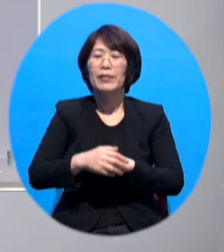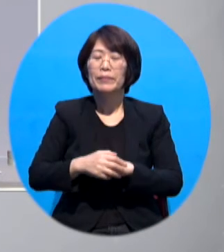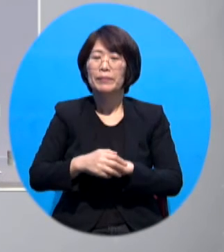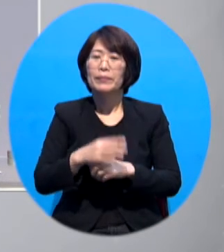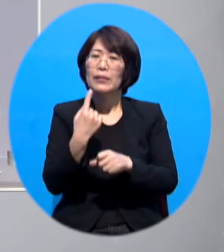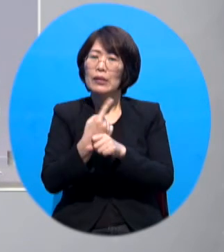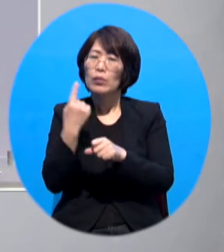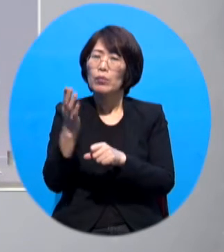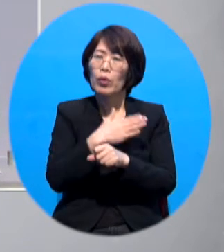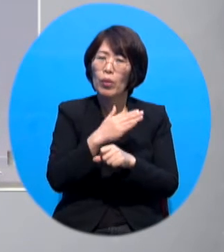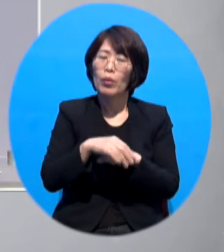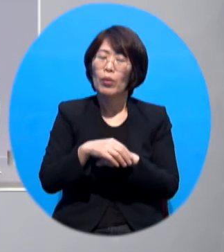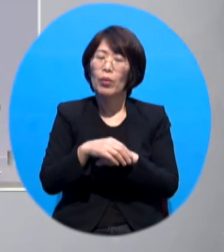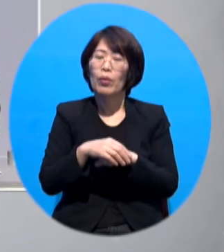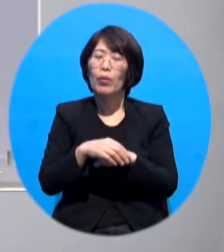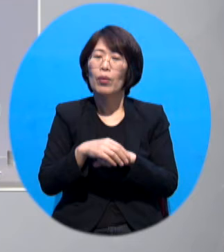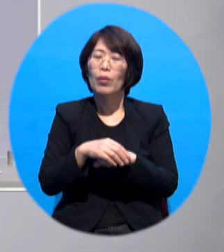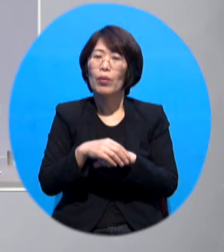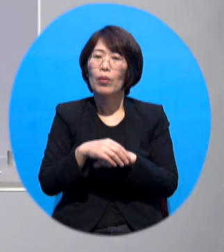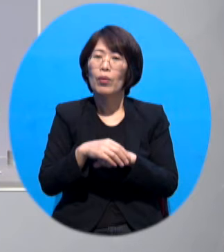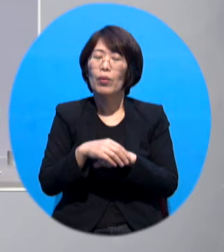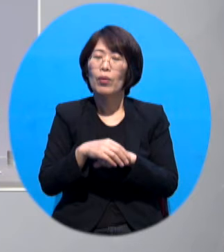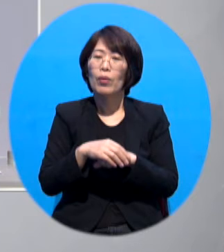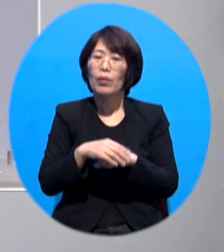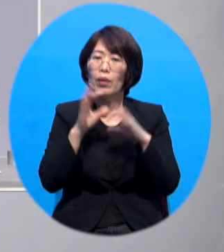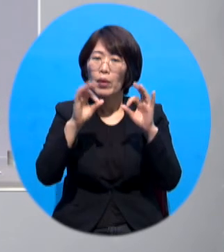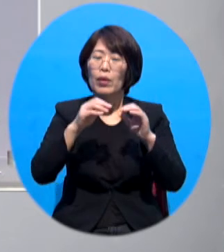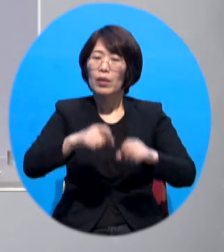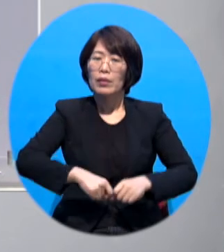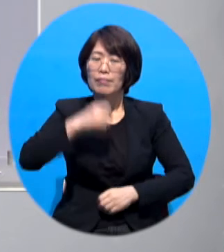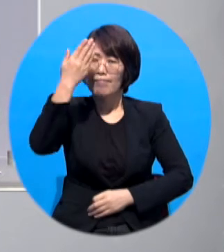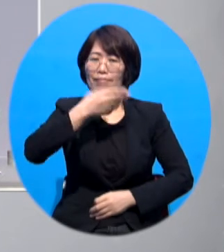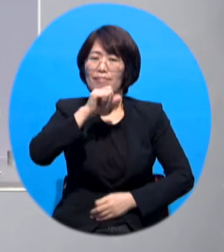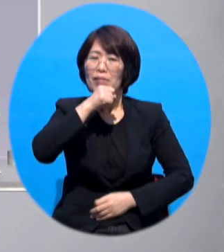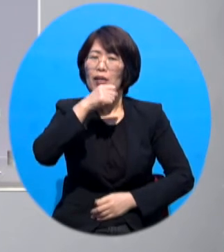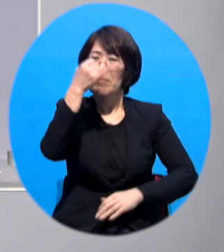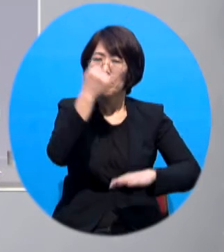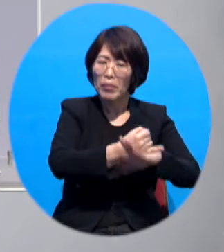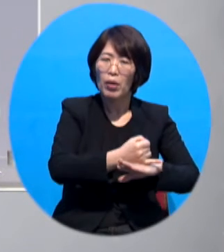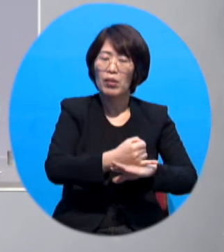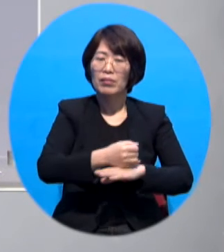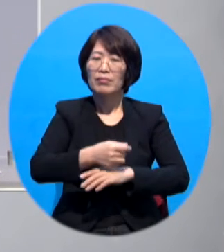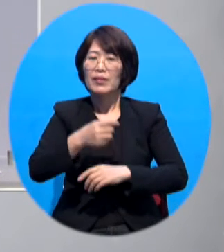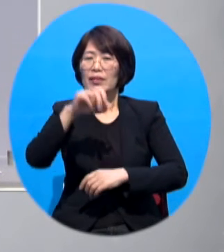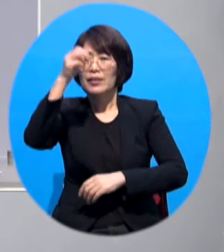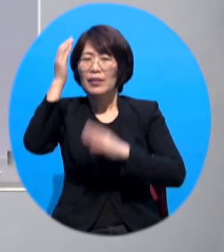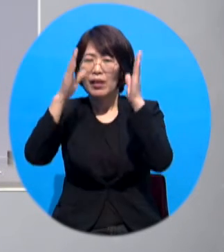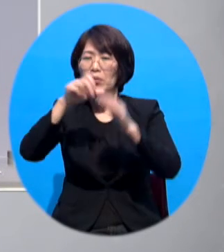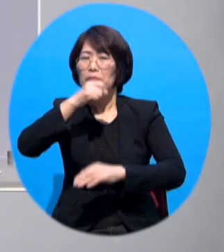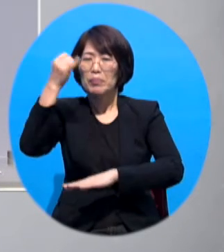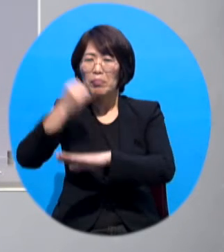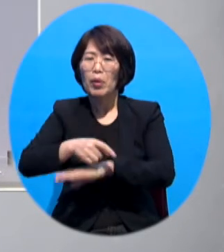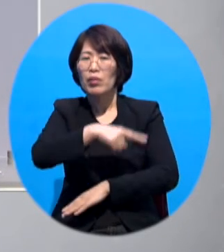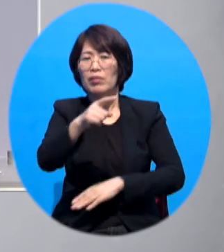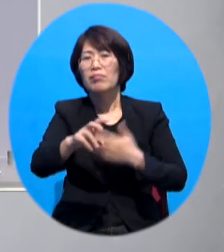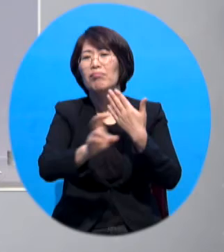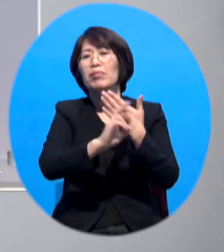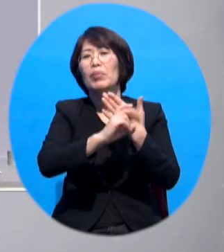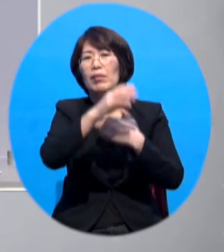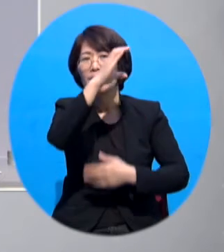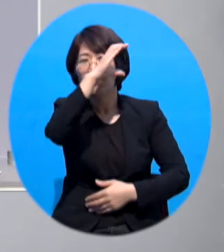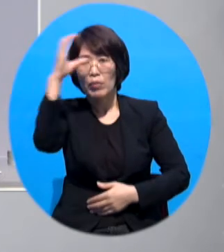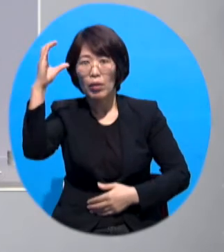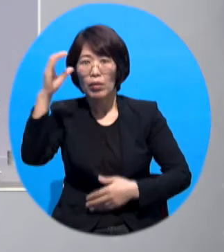작년부터 보면요 그 청력도 꼴찌 수도 꼴찌 라고 하는 이 불법 현수막을